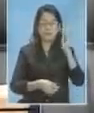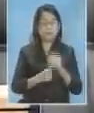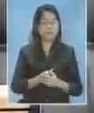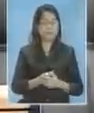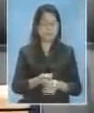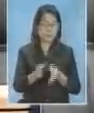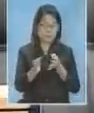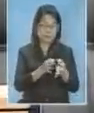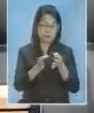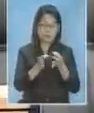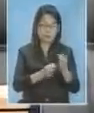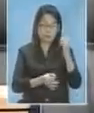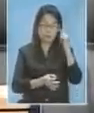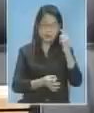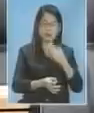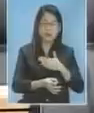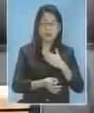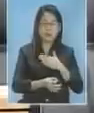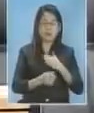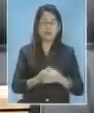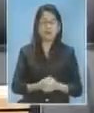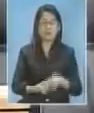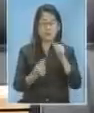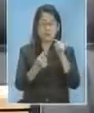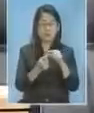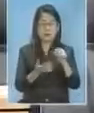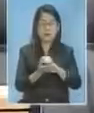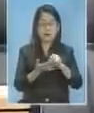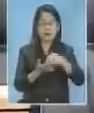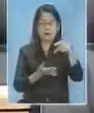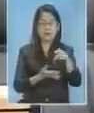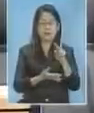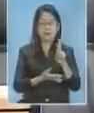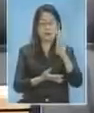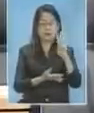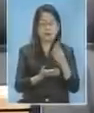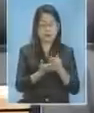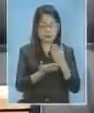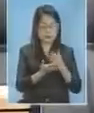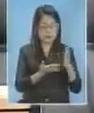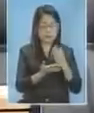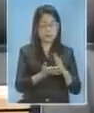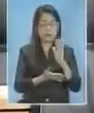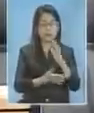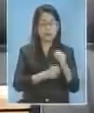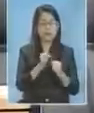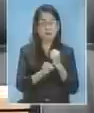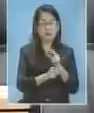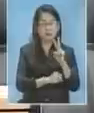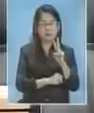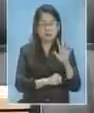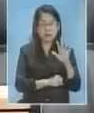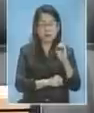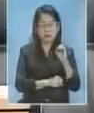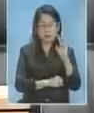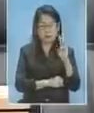ทธิ์อภิปรายแสดงความคิดเห็นต่อร่างพระราชบัญญัติงบประมาณรายจ่ายประจำปี2556ซึ่งเ